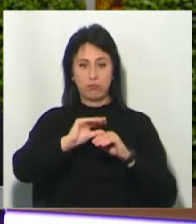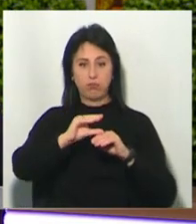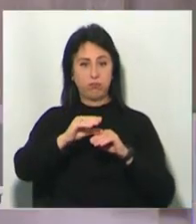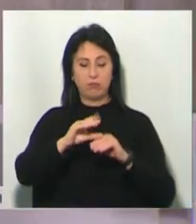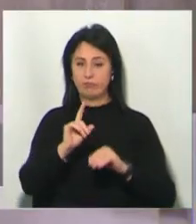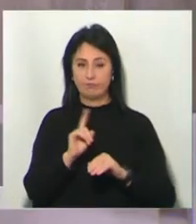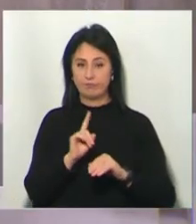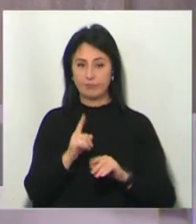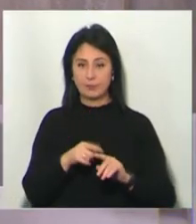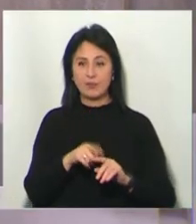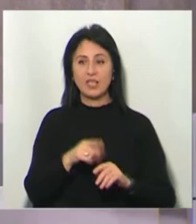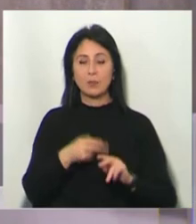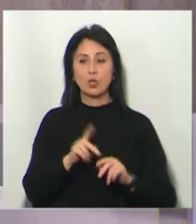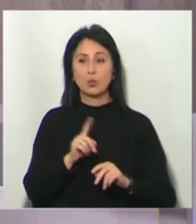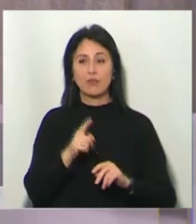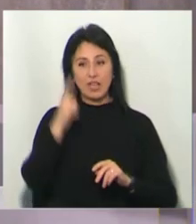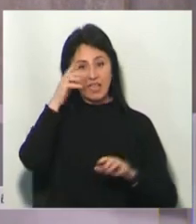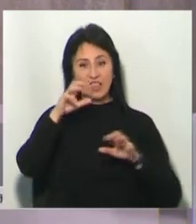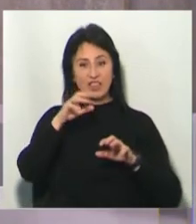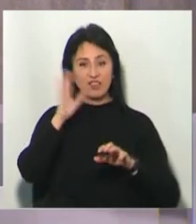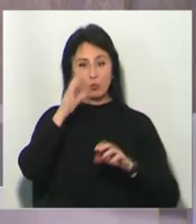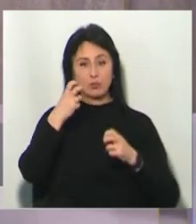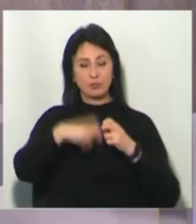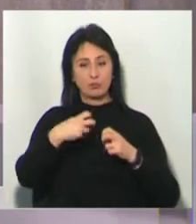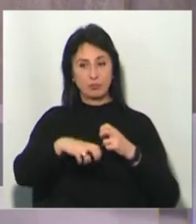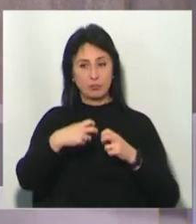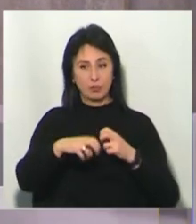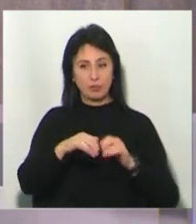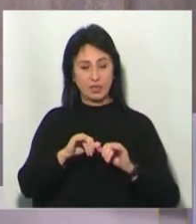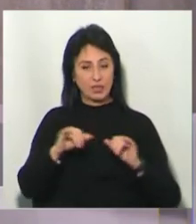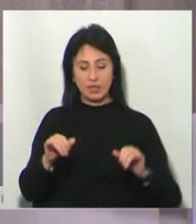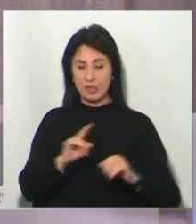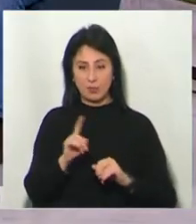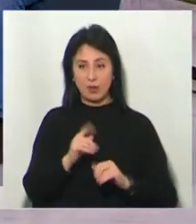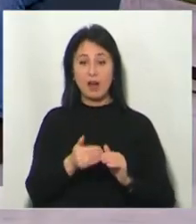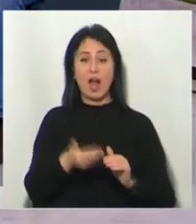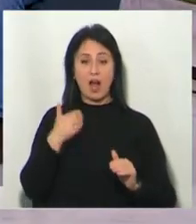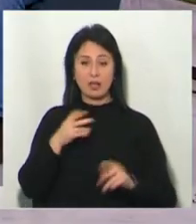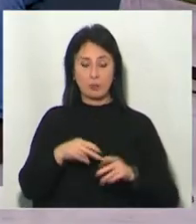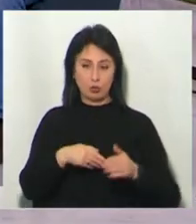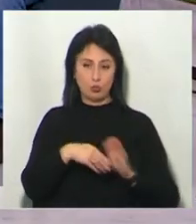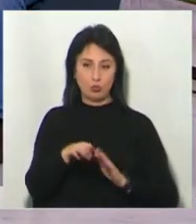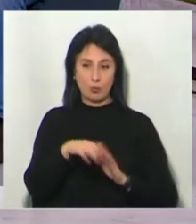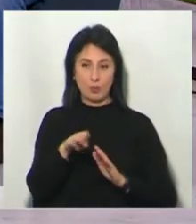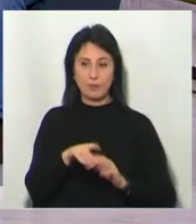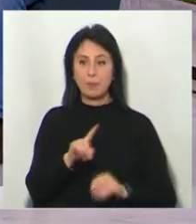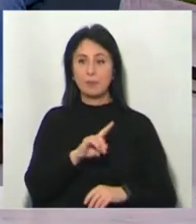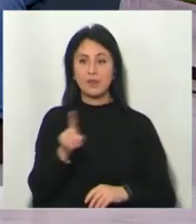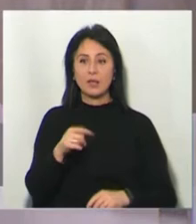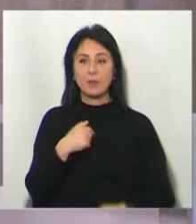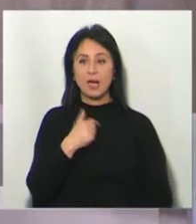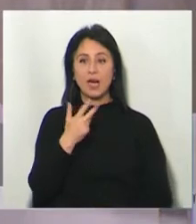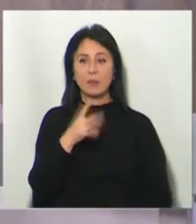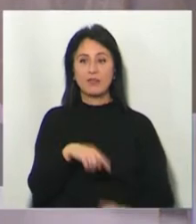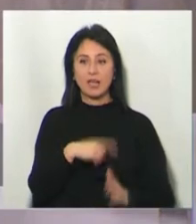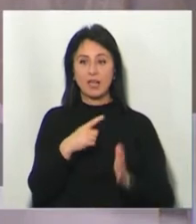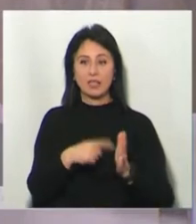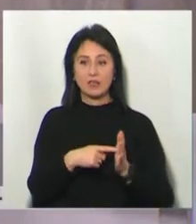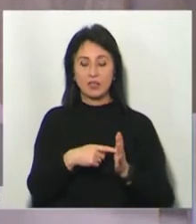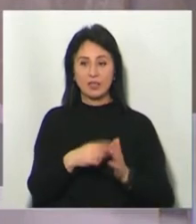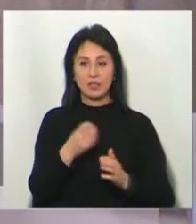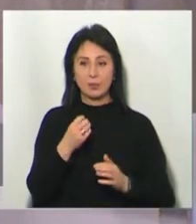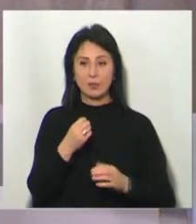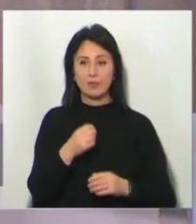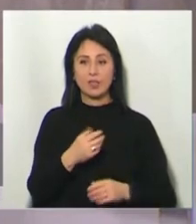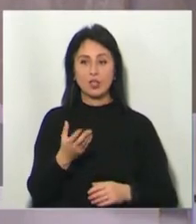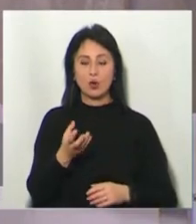აქტიურობა დგება რა. Deci, mi-a dat ტვინის დაზიანების ხარისხი იზრდება და დრასაკვირველია ეს მნიშვნელოვანია. Მაგრამ მე რამდენიმე კითხვას დაგისვამთ